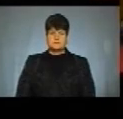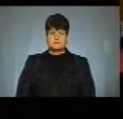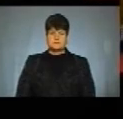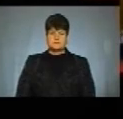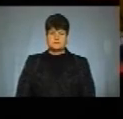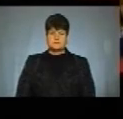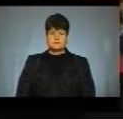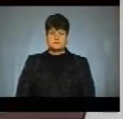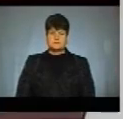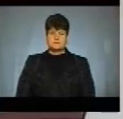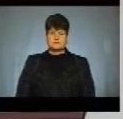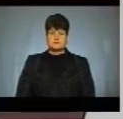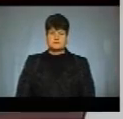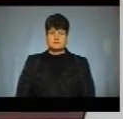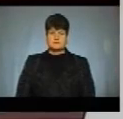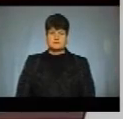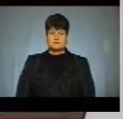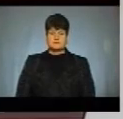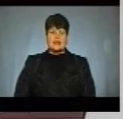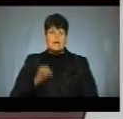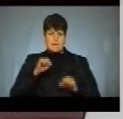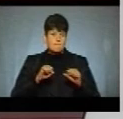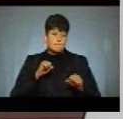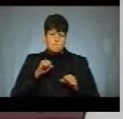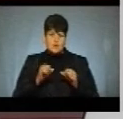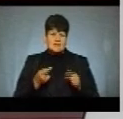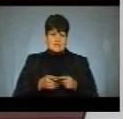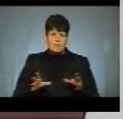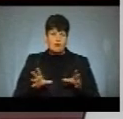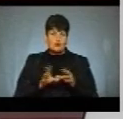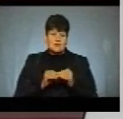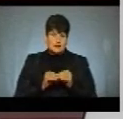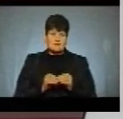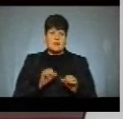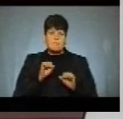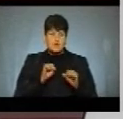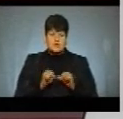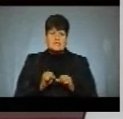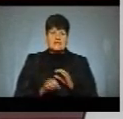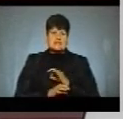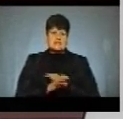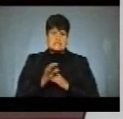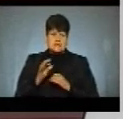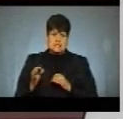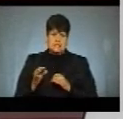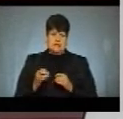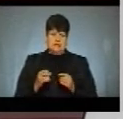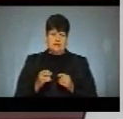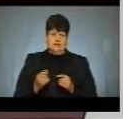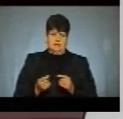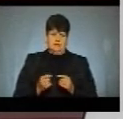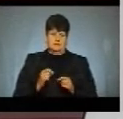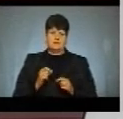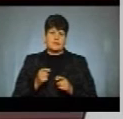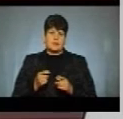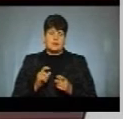Суспільному. Тернопіль. Кікбоксинг – це поєднання боксу і східних єдиноборств, розповів старший тренер Тернопільської області з